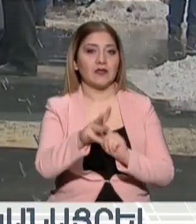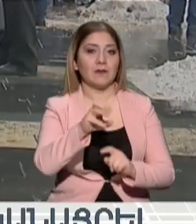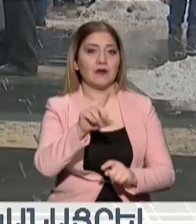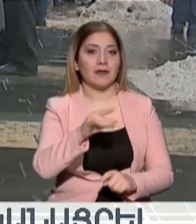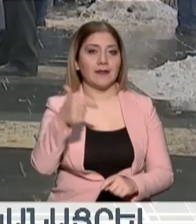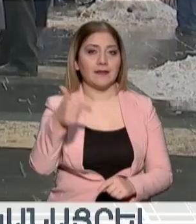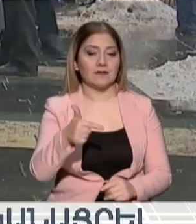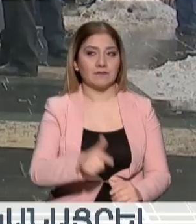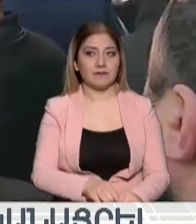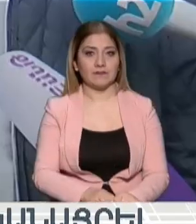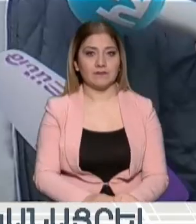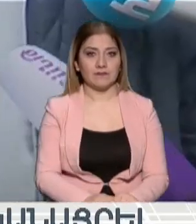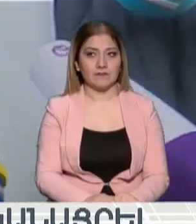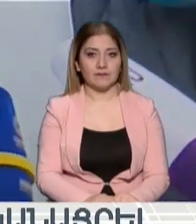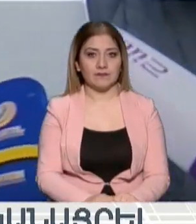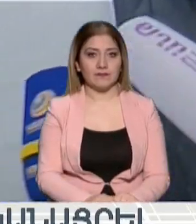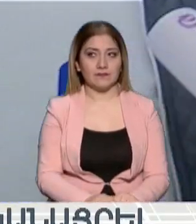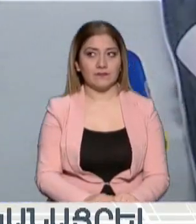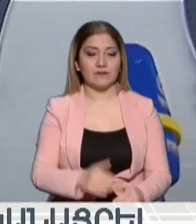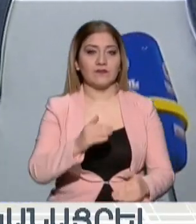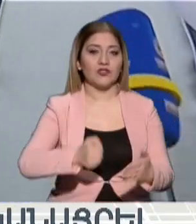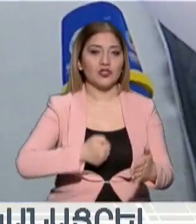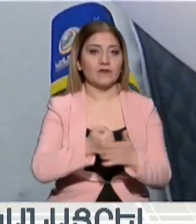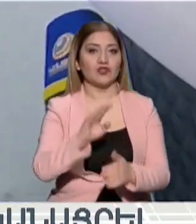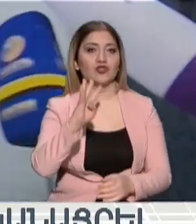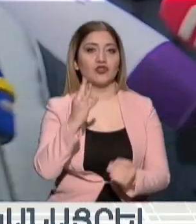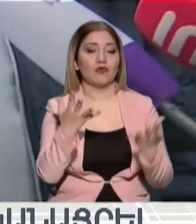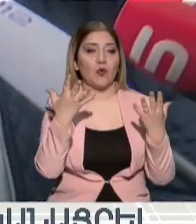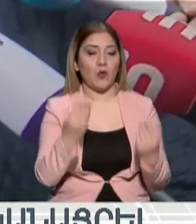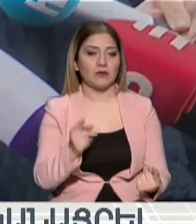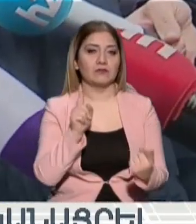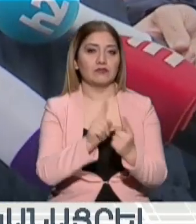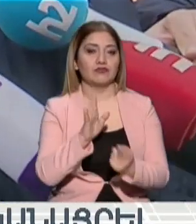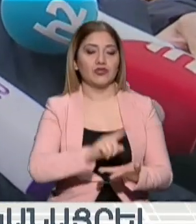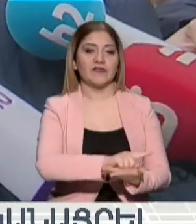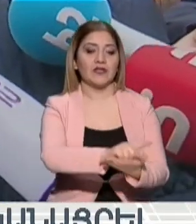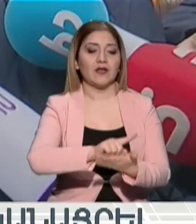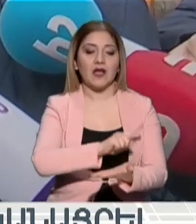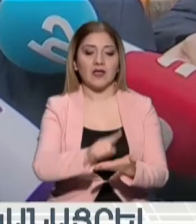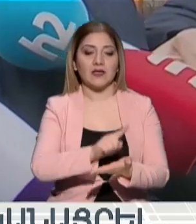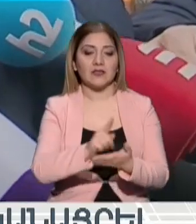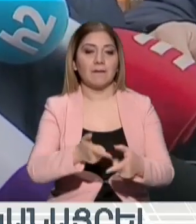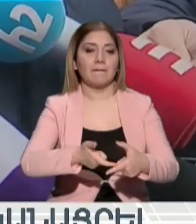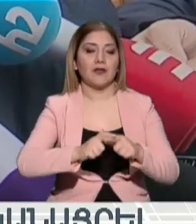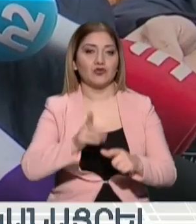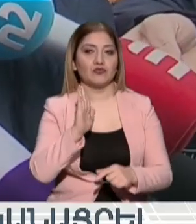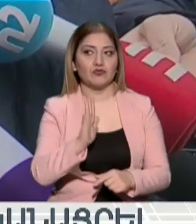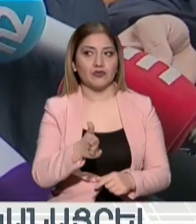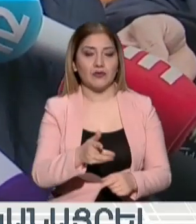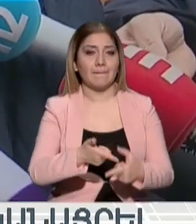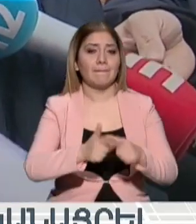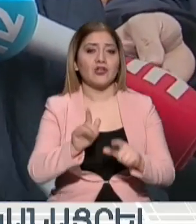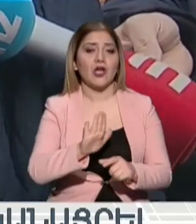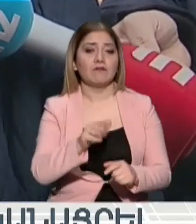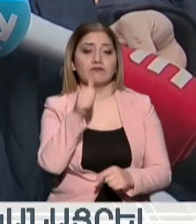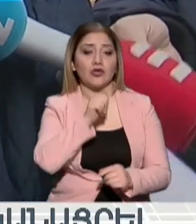Մհեր Գրիգորյանի հետ։ Ամենաուշը չորեքշաբթի օրը մեզ կընդունեն, կքննարկեն մեր հարցերը, մեզ կտան պատասխան, ոչ թե կտան